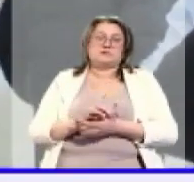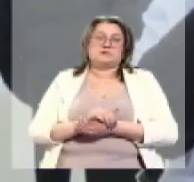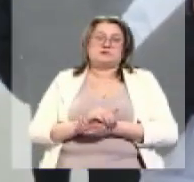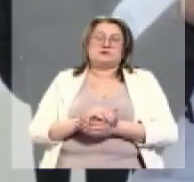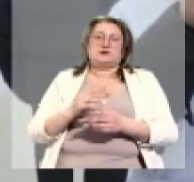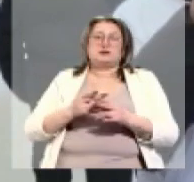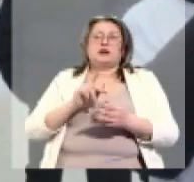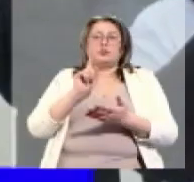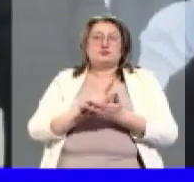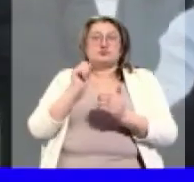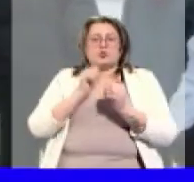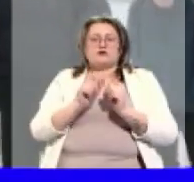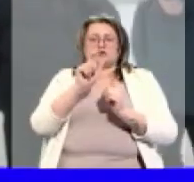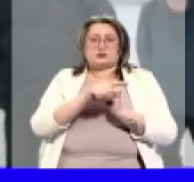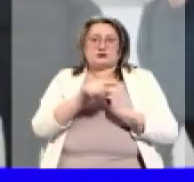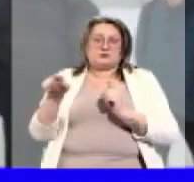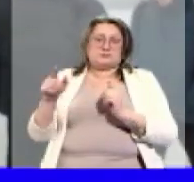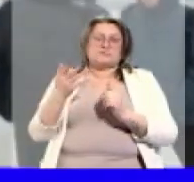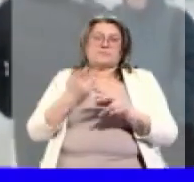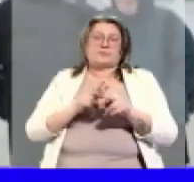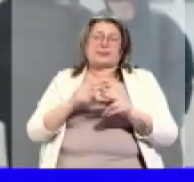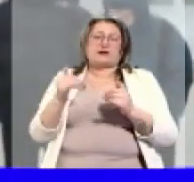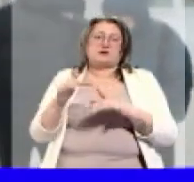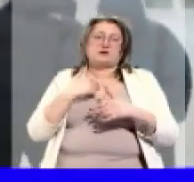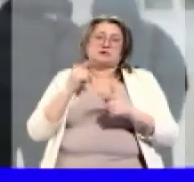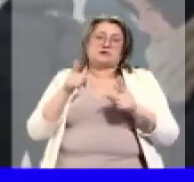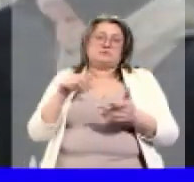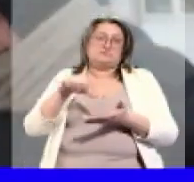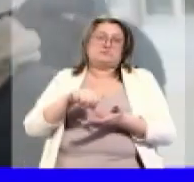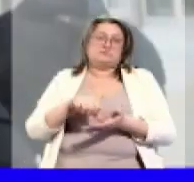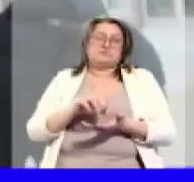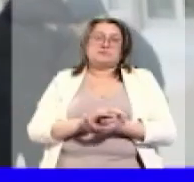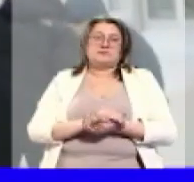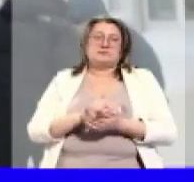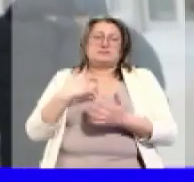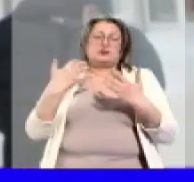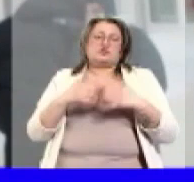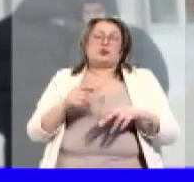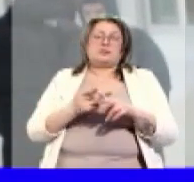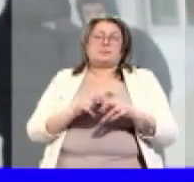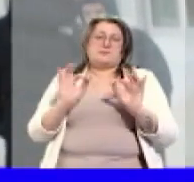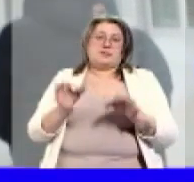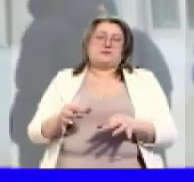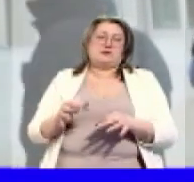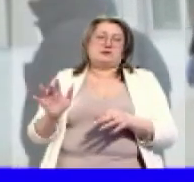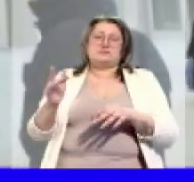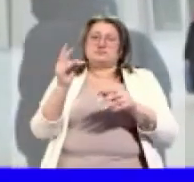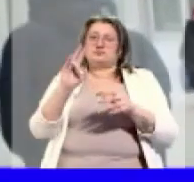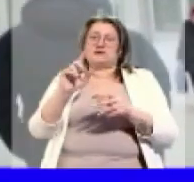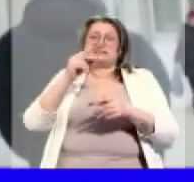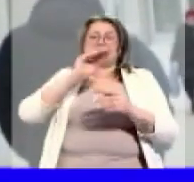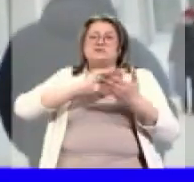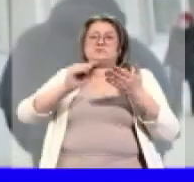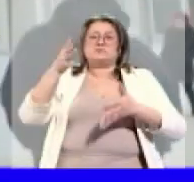надписей. Есірткімен күресу әрбір азаматтың борышы деп білемін. Сондықтан бүгінгі іс-шараға мен де қатысып отырмын. Үйлердің қабырғасындағы